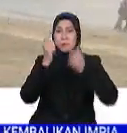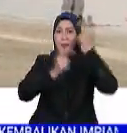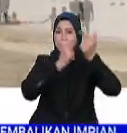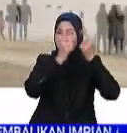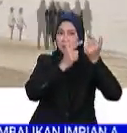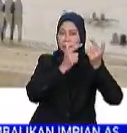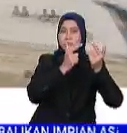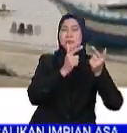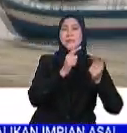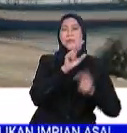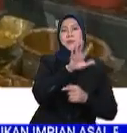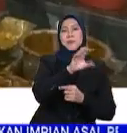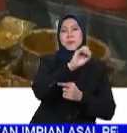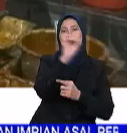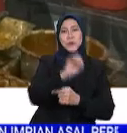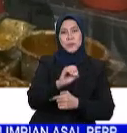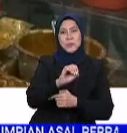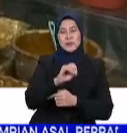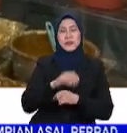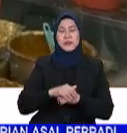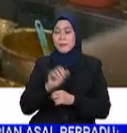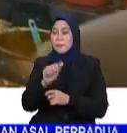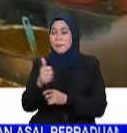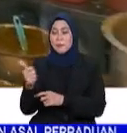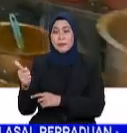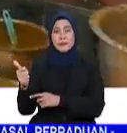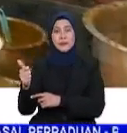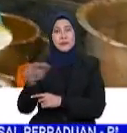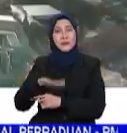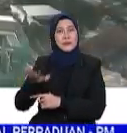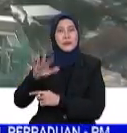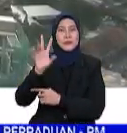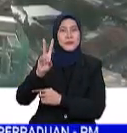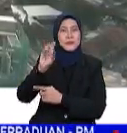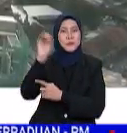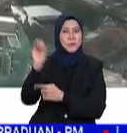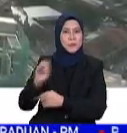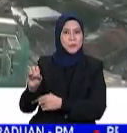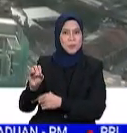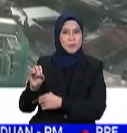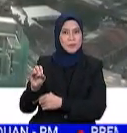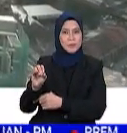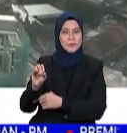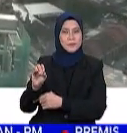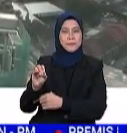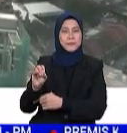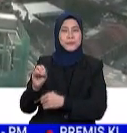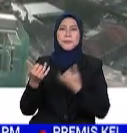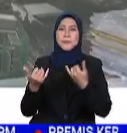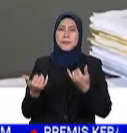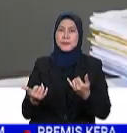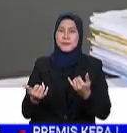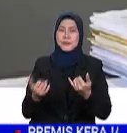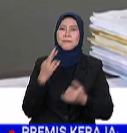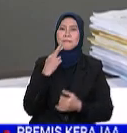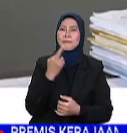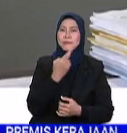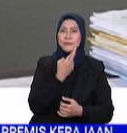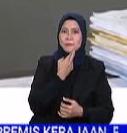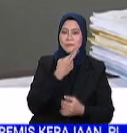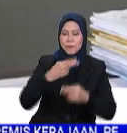itu 50%. Kalau sektor lain tu kita anggarkan 70%. Kalau kita lihat sekarang pun